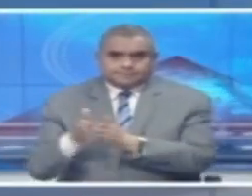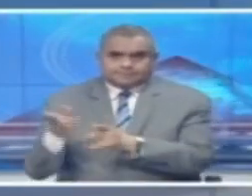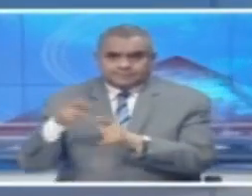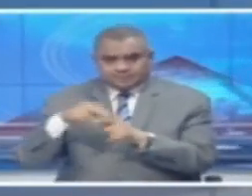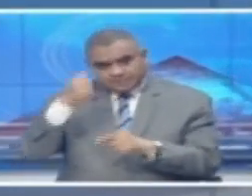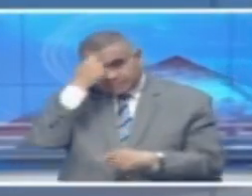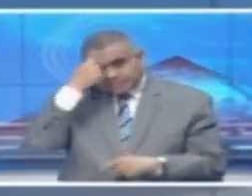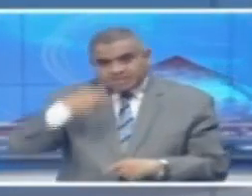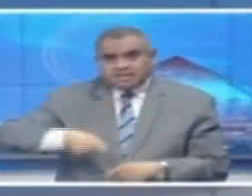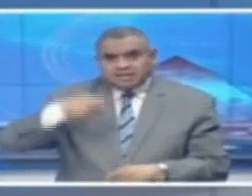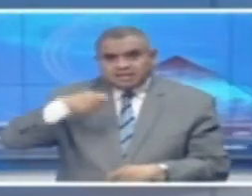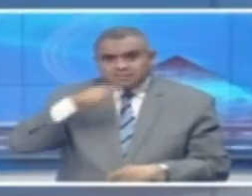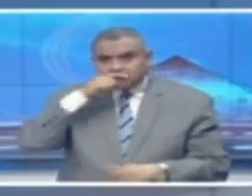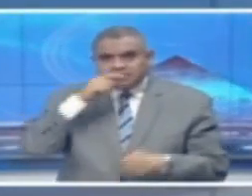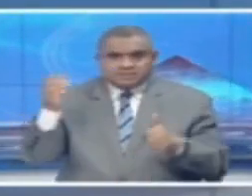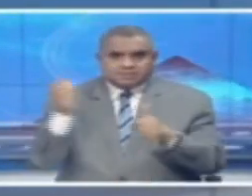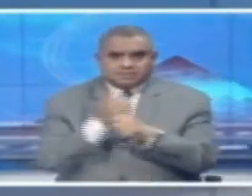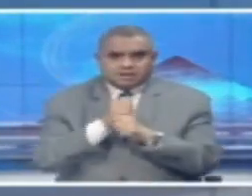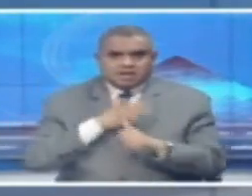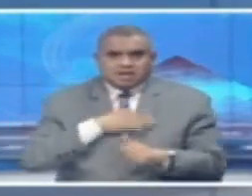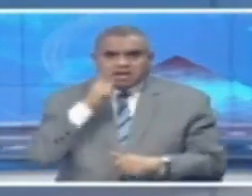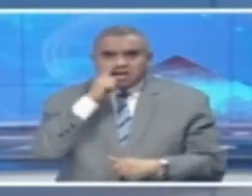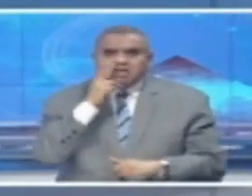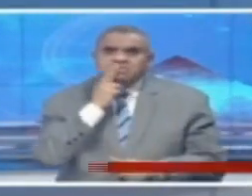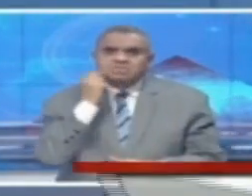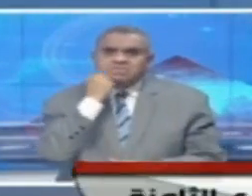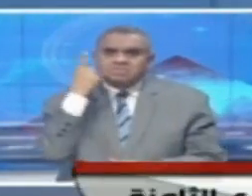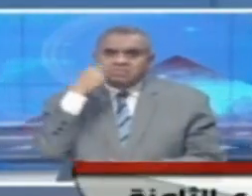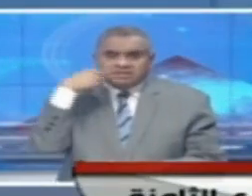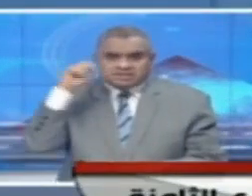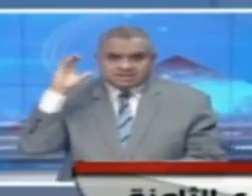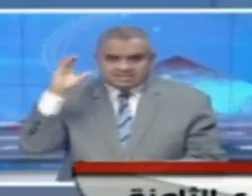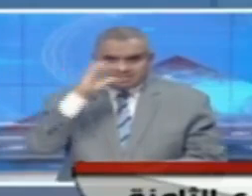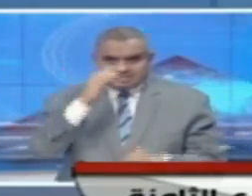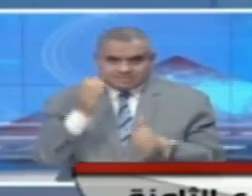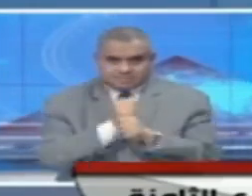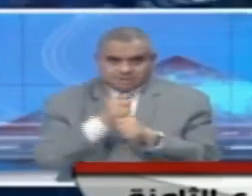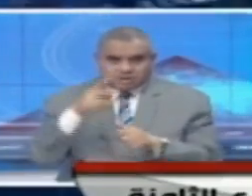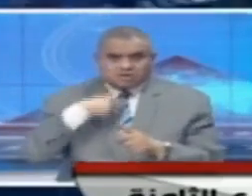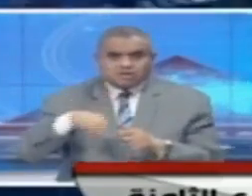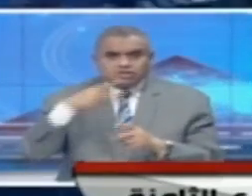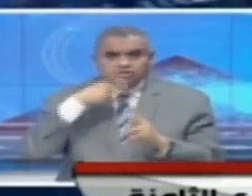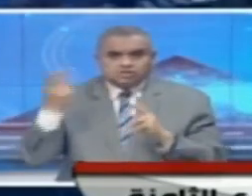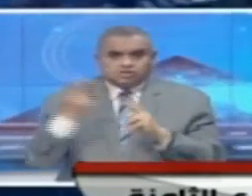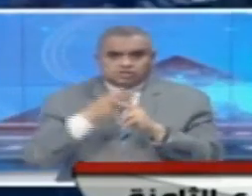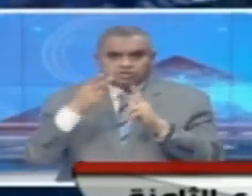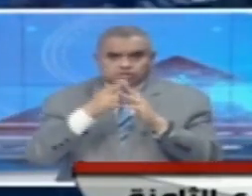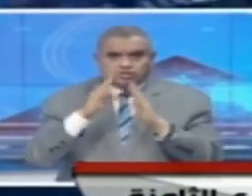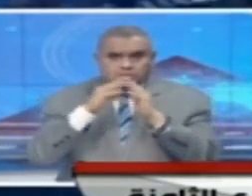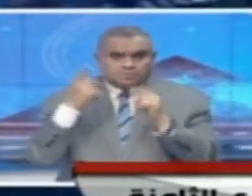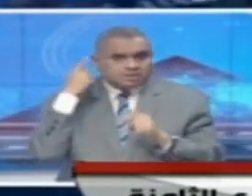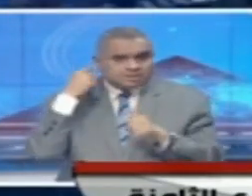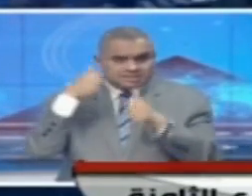كما هنأت السيدة انتصار السيسي قرينة رئيس الجمهورية الشعب المصري بمناسبة ذكرى